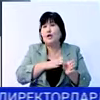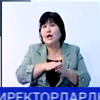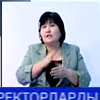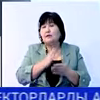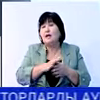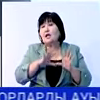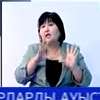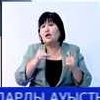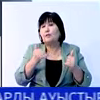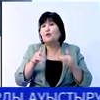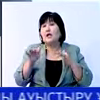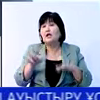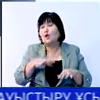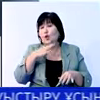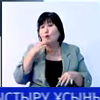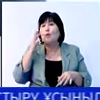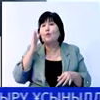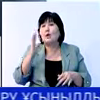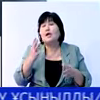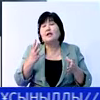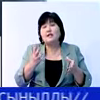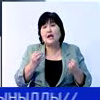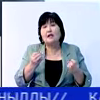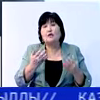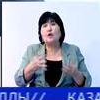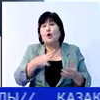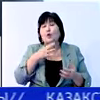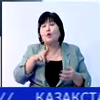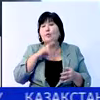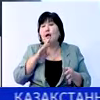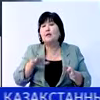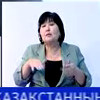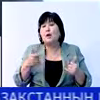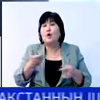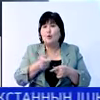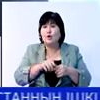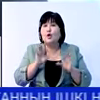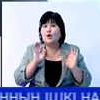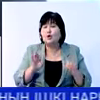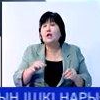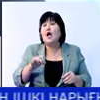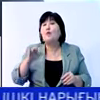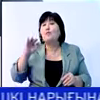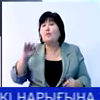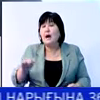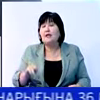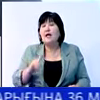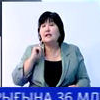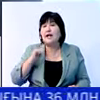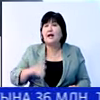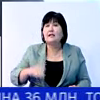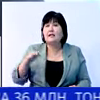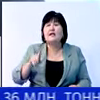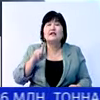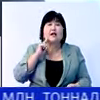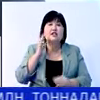жатыр. Жалпы бұндай іс-шаралардың көп болғаны және оған көп мән берілгені өте дұрыс. Бала, жастар, жас